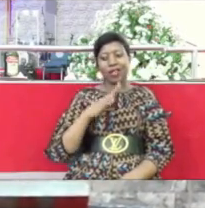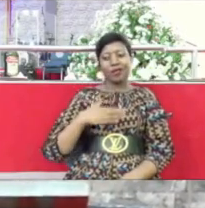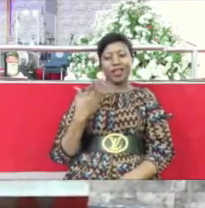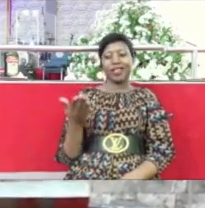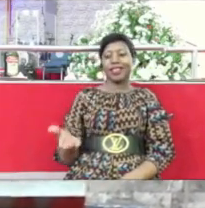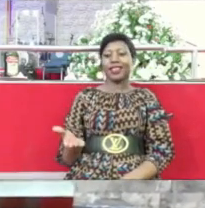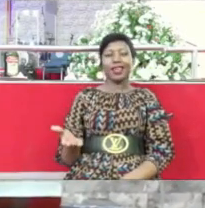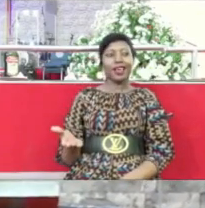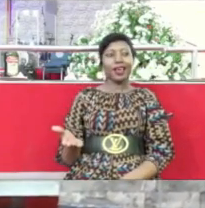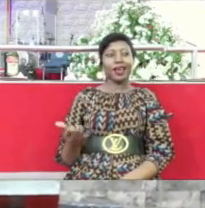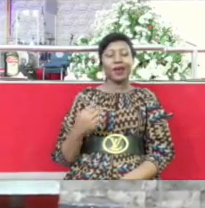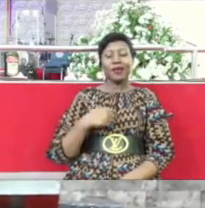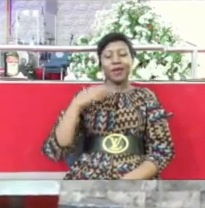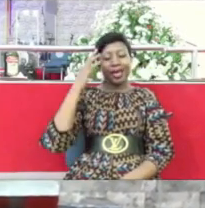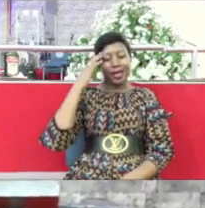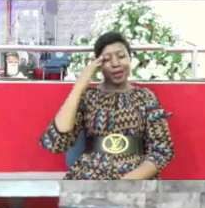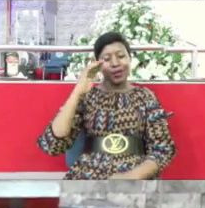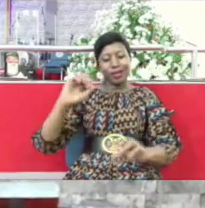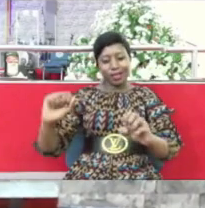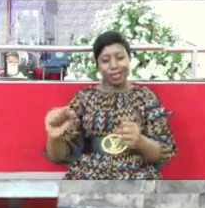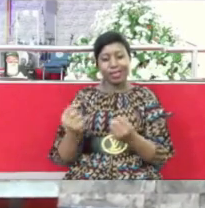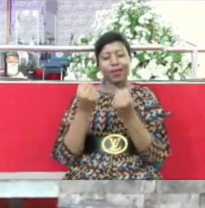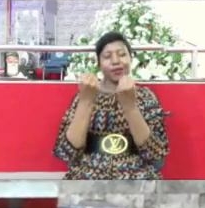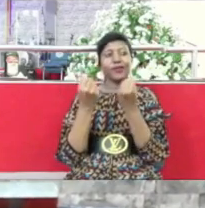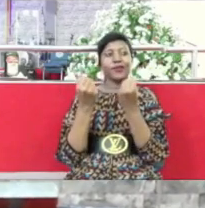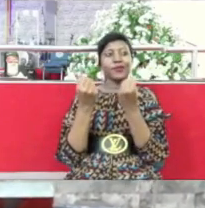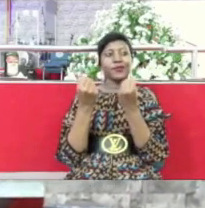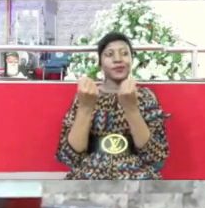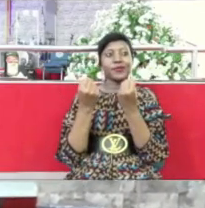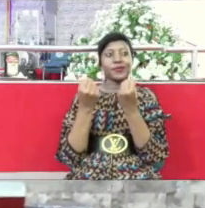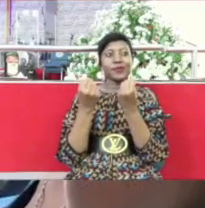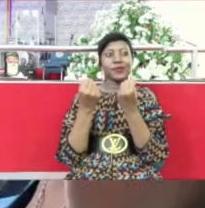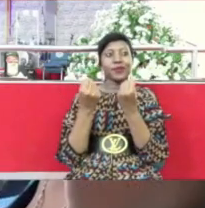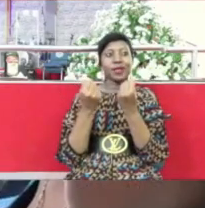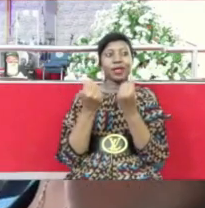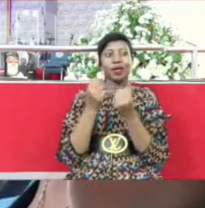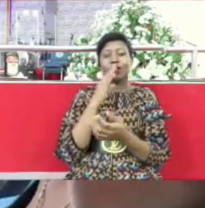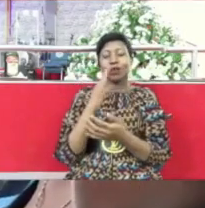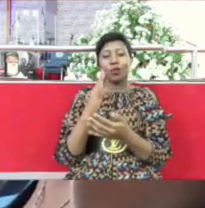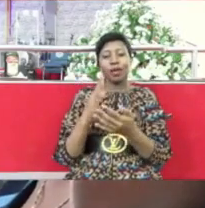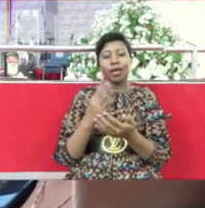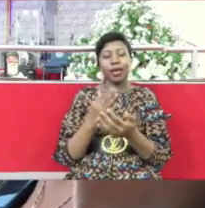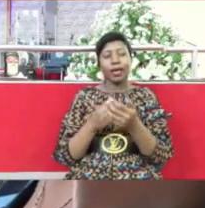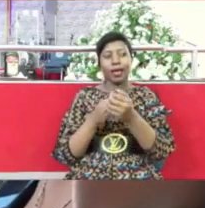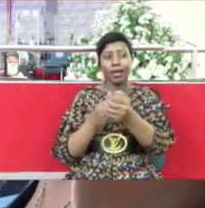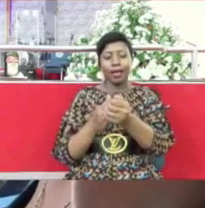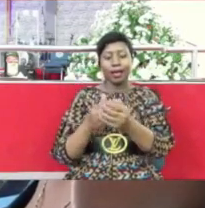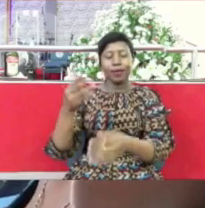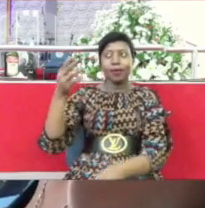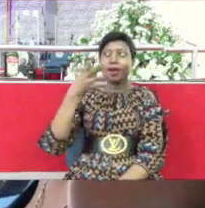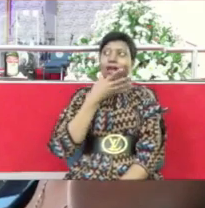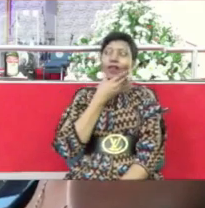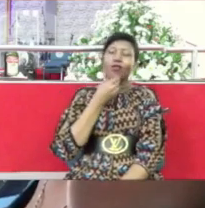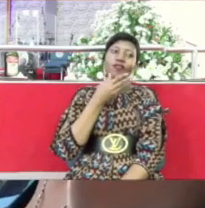whole world is safe. Dunia yote iko salama. Being held by your father. Umeshikiliwa na mzazi wako. No worries.